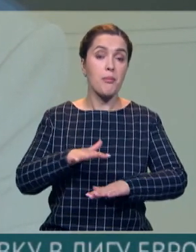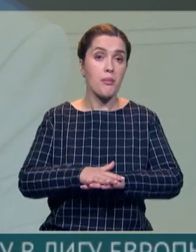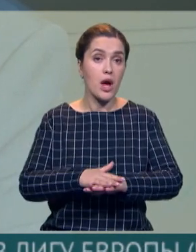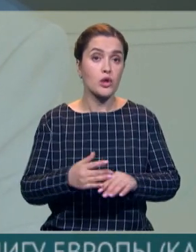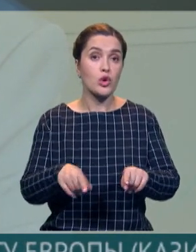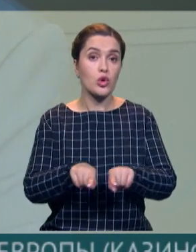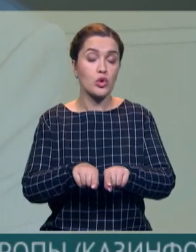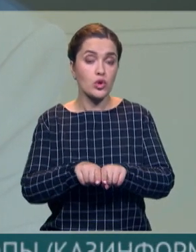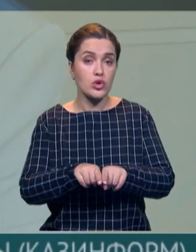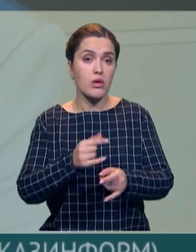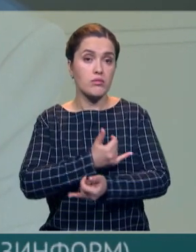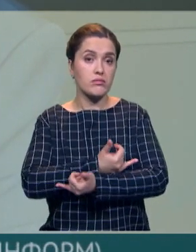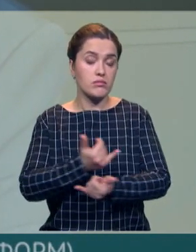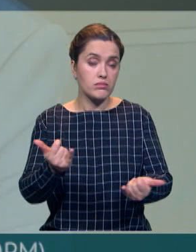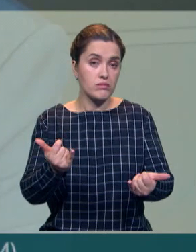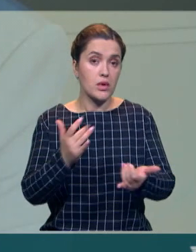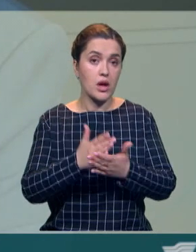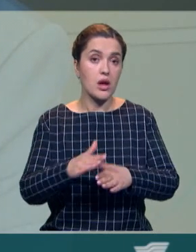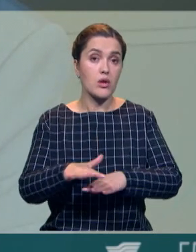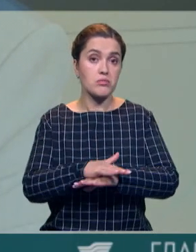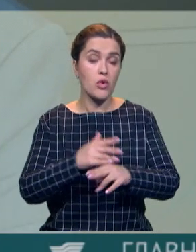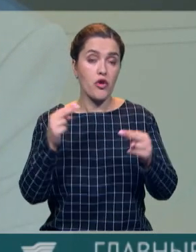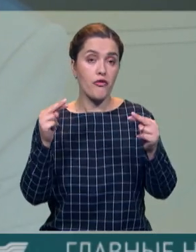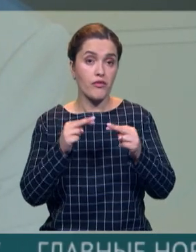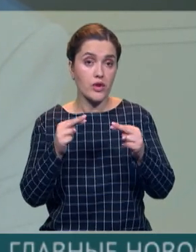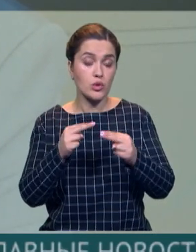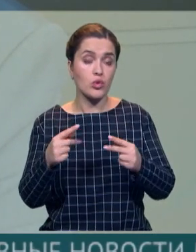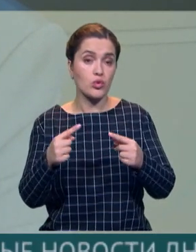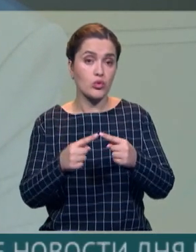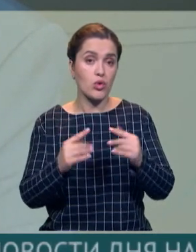идут навстречу населению. Это мы свидетельствуем снижение